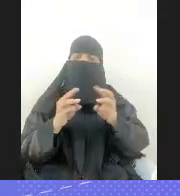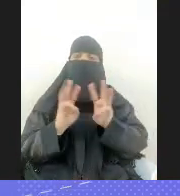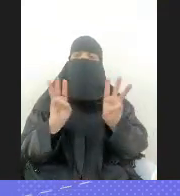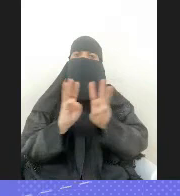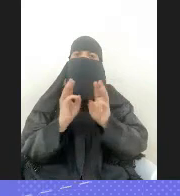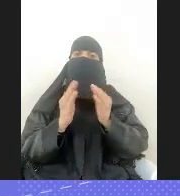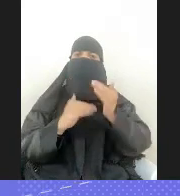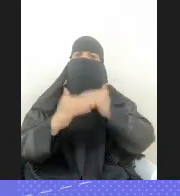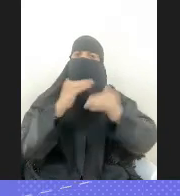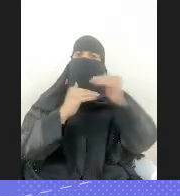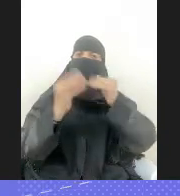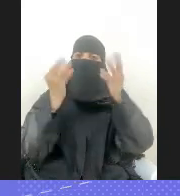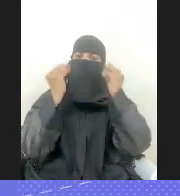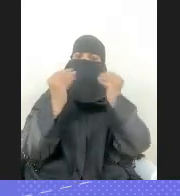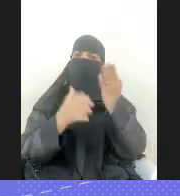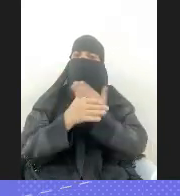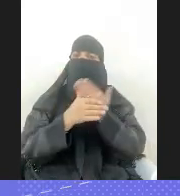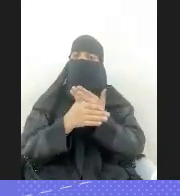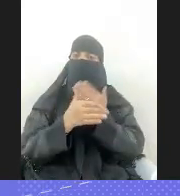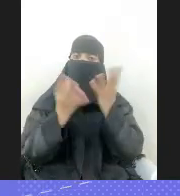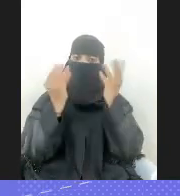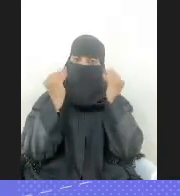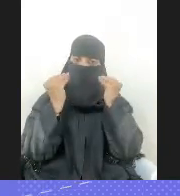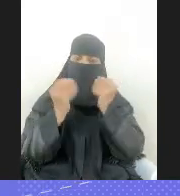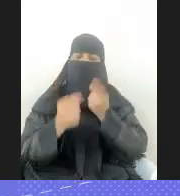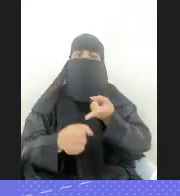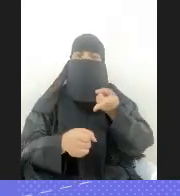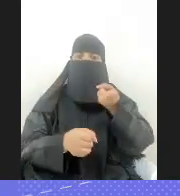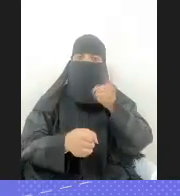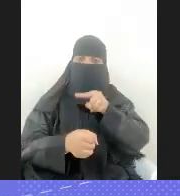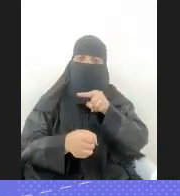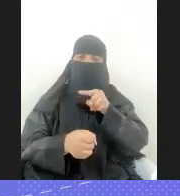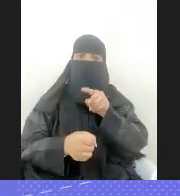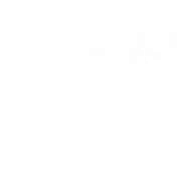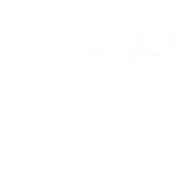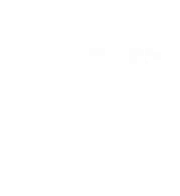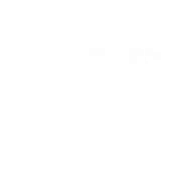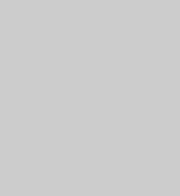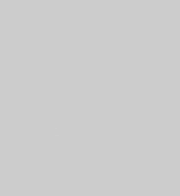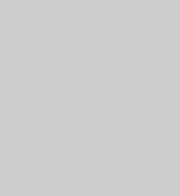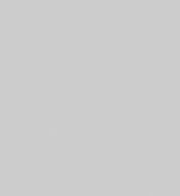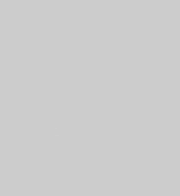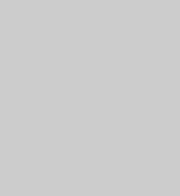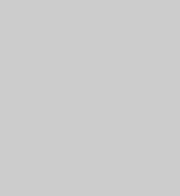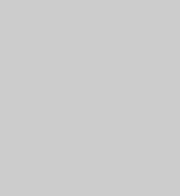قد موعدنا الساعة السابعة.